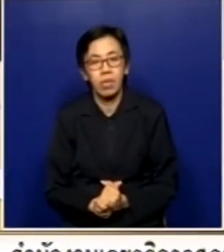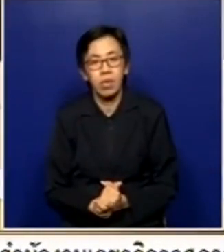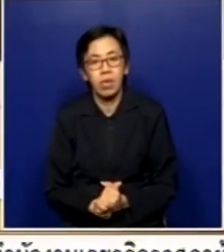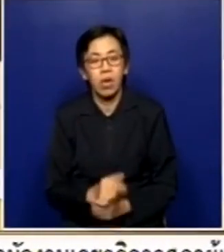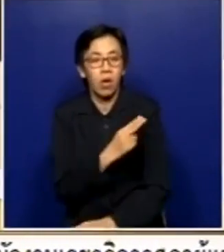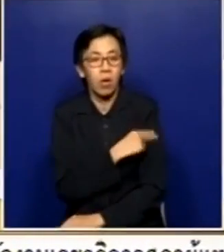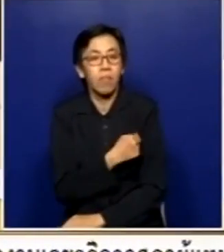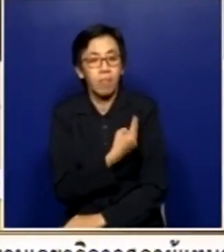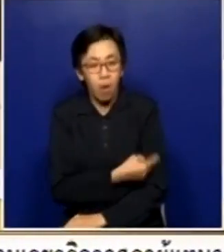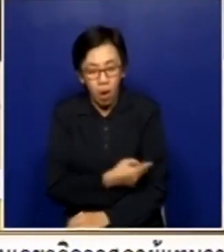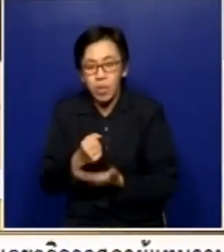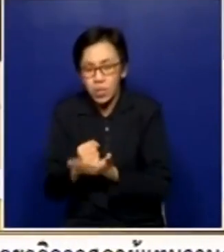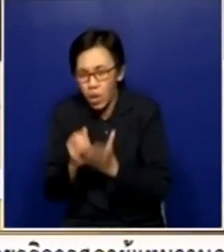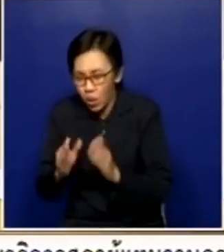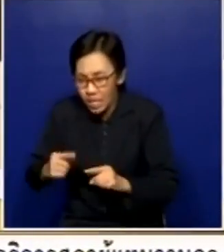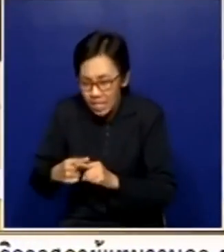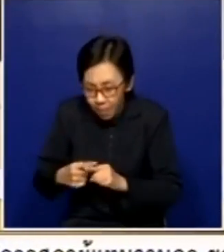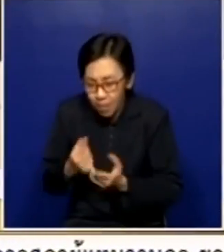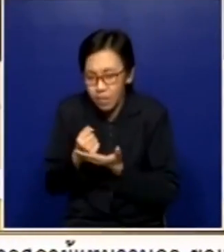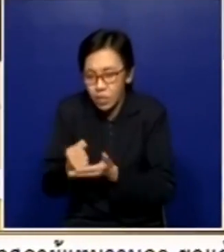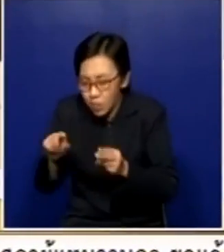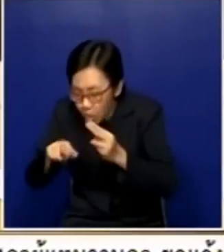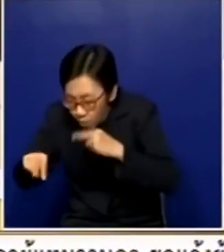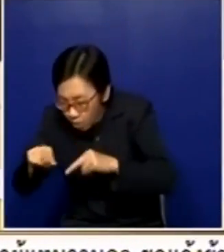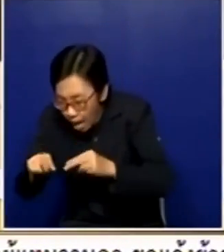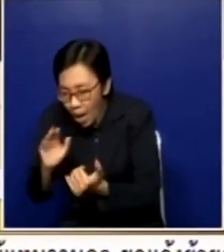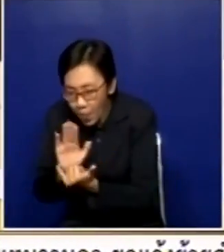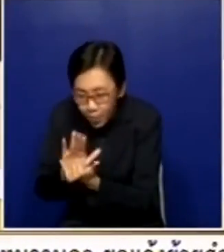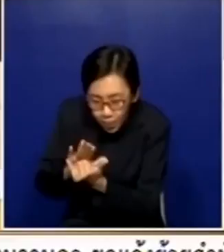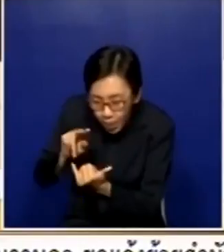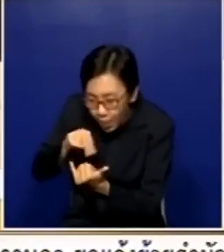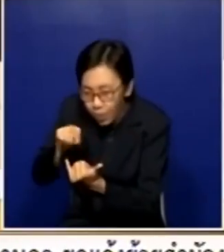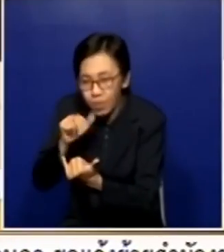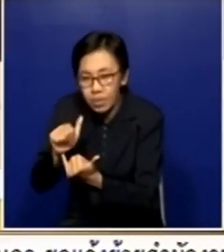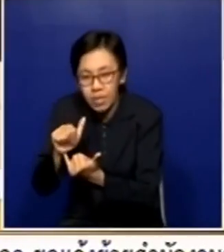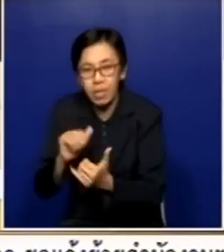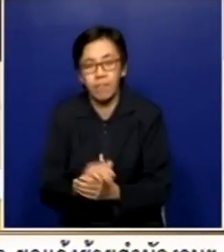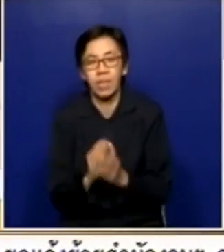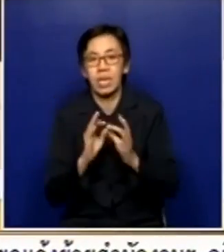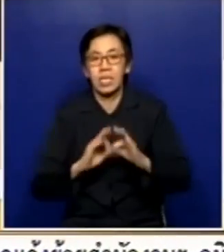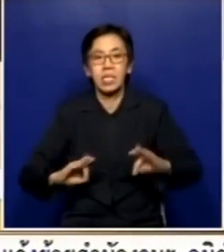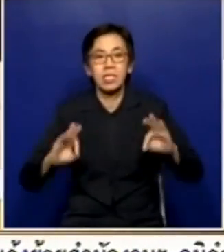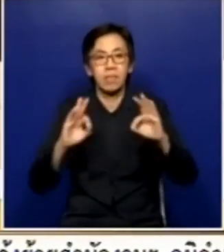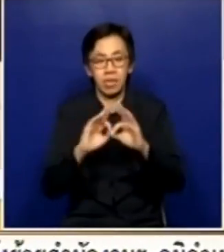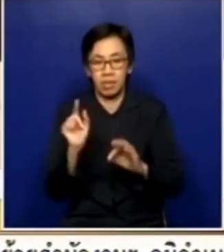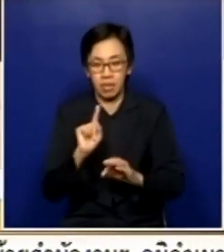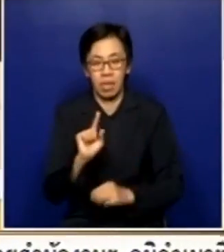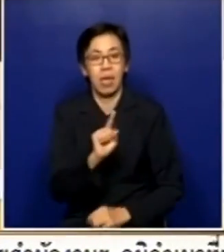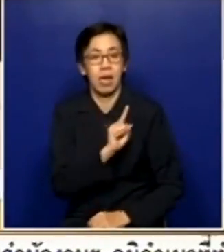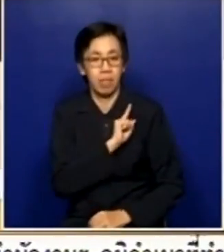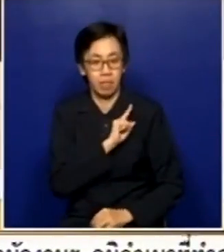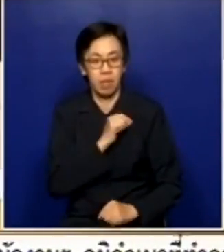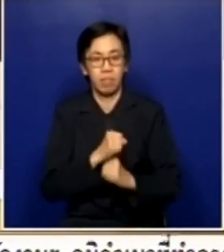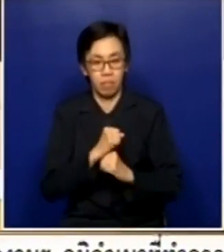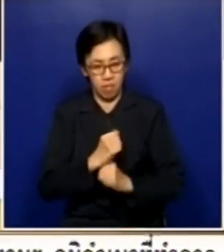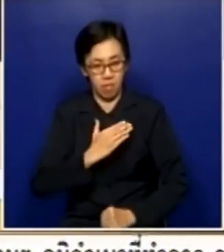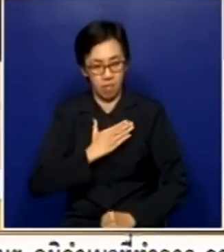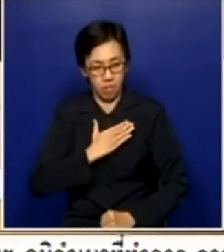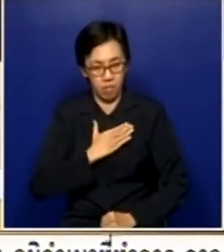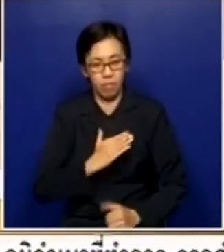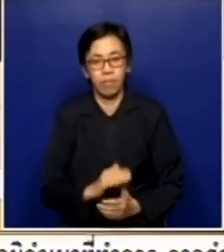หมอช่วยคนที่เจ็บได้หน่อยเพราะสิ่งที่สำคัญที่สุดของเราก็คือว่าที่ภาวะความรับผิดชอบในหน้าที่ของเราก็